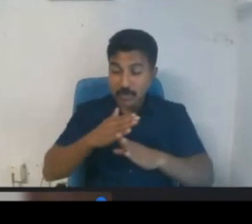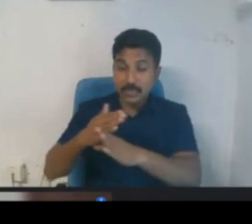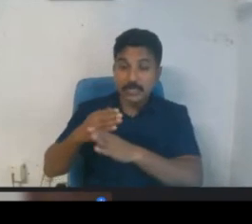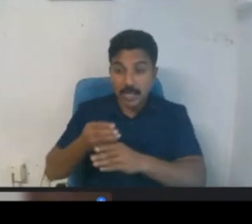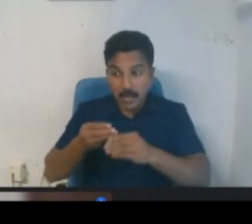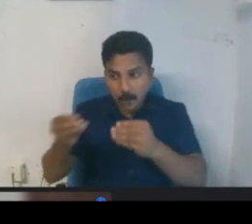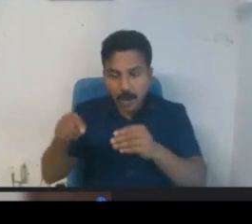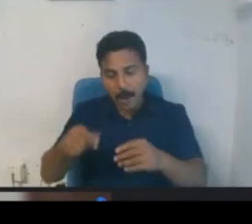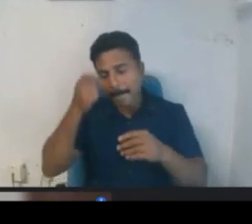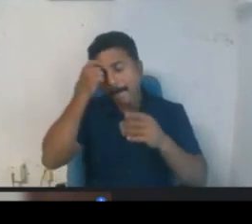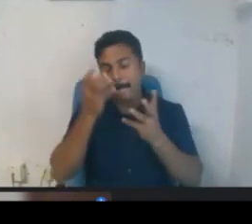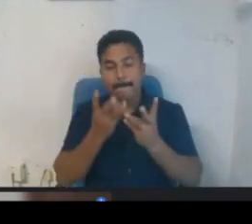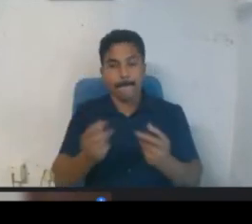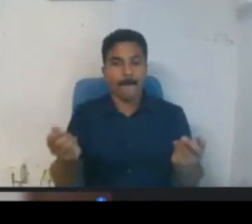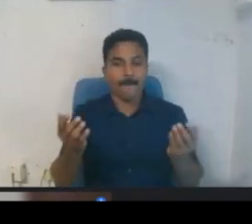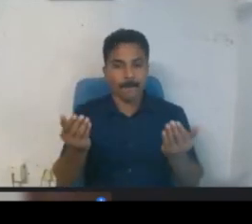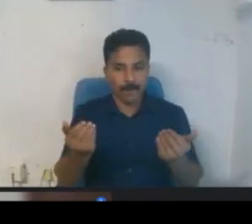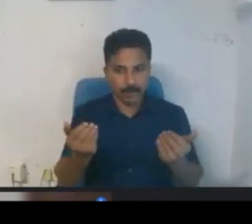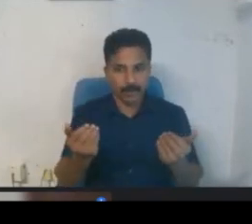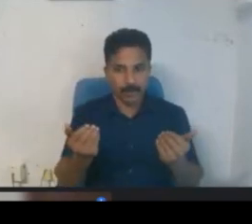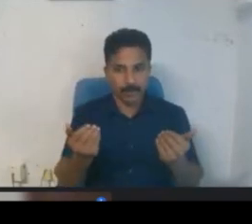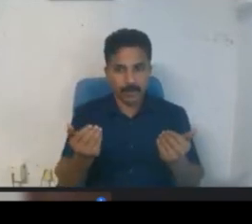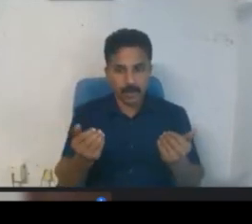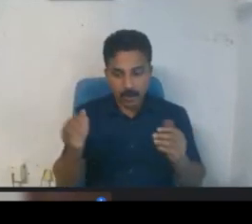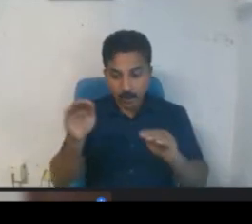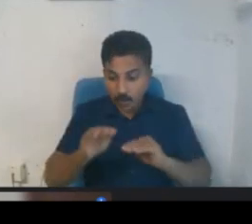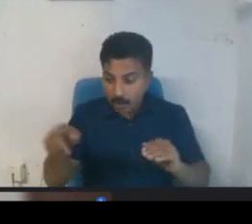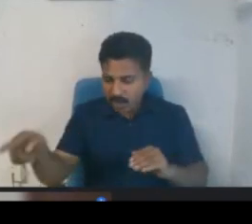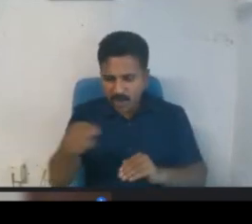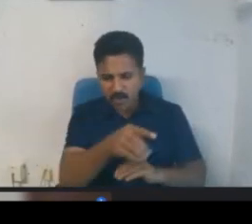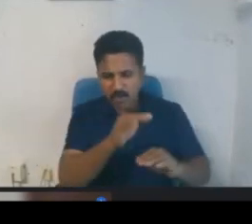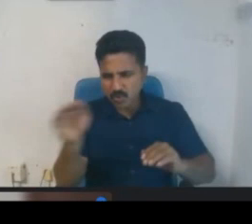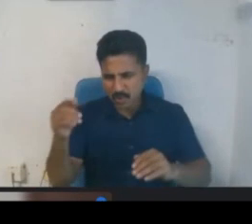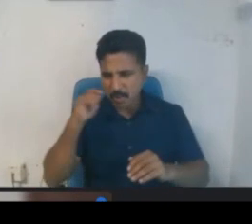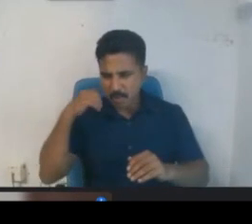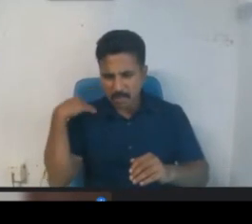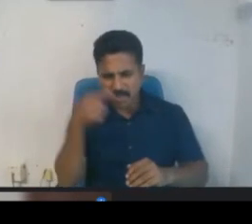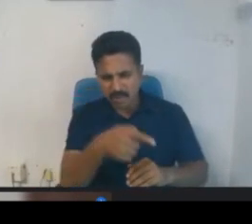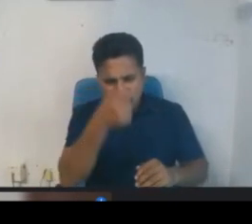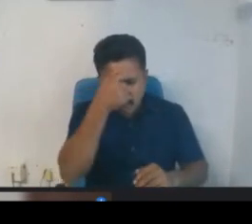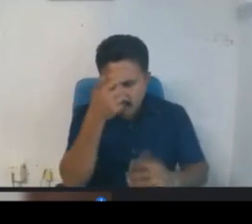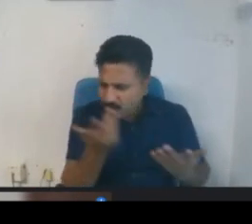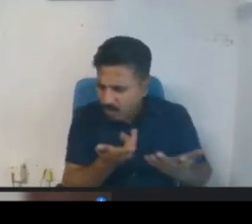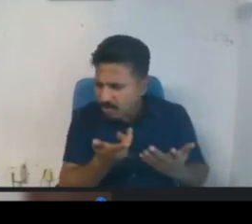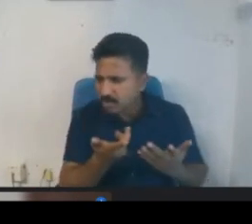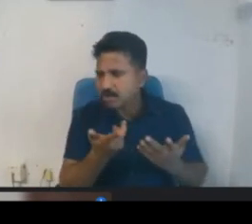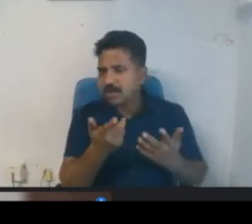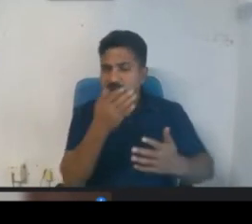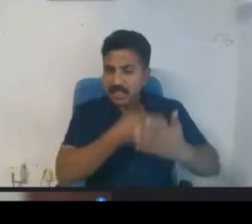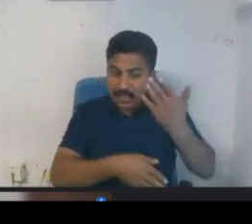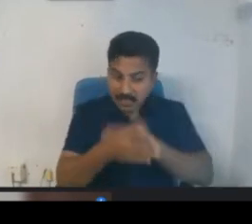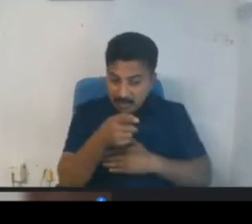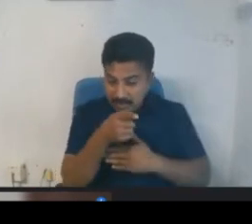ഒരു സൊല്യൂഷനായിട്ട്. അതായത് എന്തുകൊണ്ട് ഈ കുട്ടിയുടെ സഹോദരൻ ഈ അവസ്ഥയിലാണ്, എന്തുകൊണ്ട്